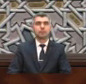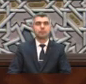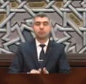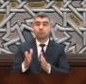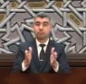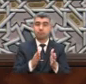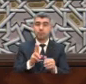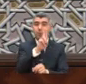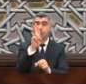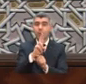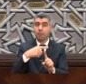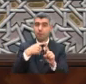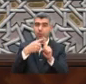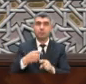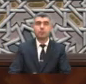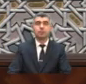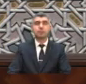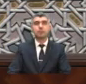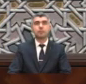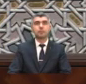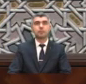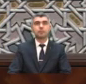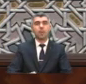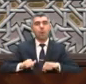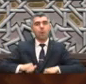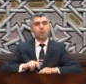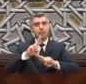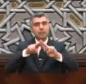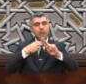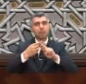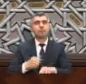تعقيب اضافي اخر في الموضوع؟ سيد وزير تفضل.